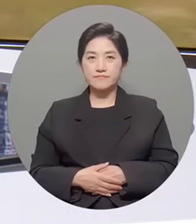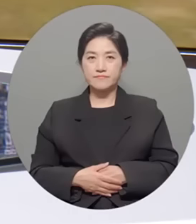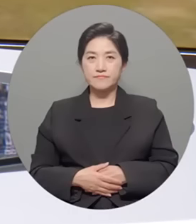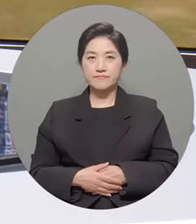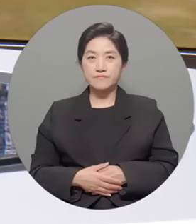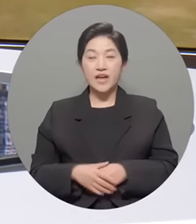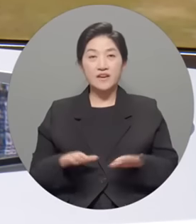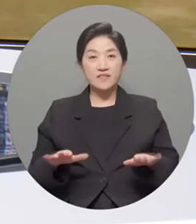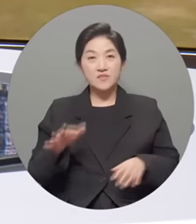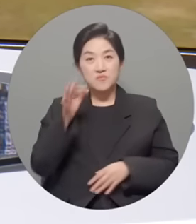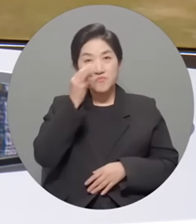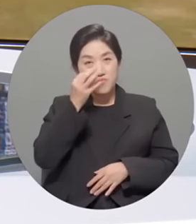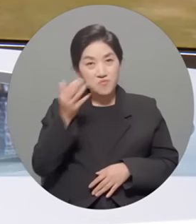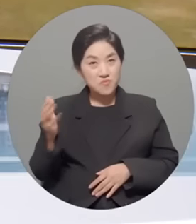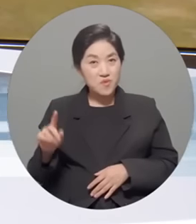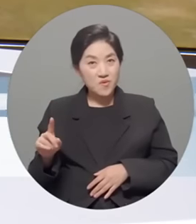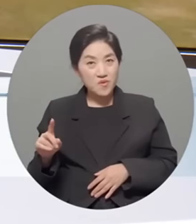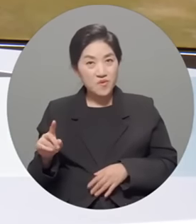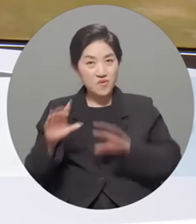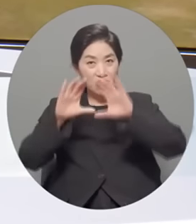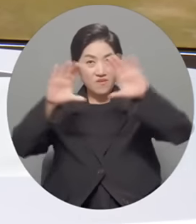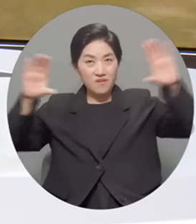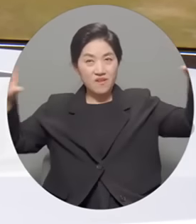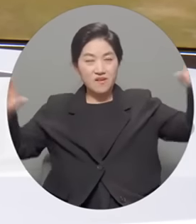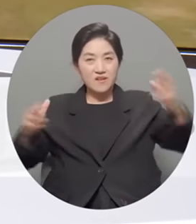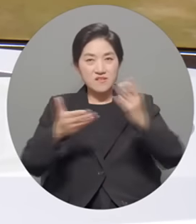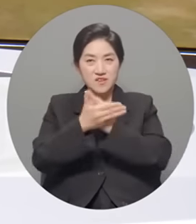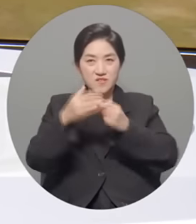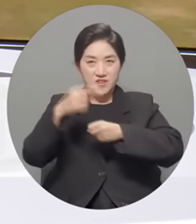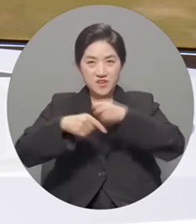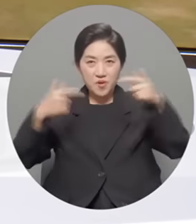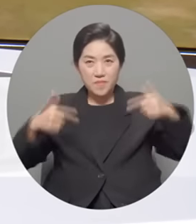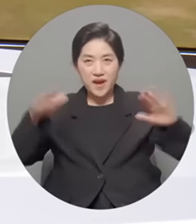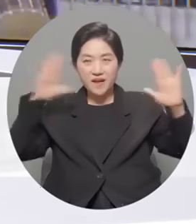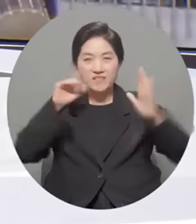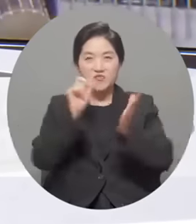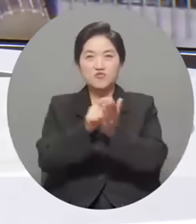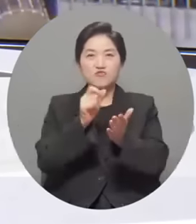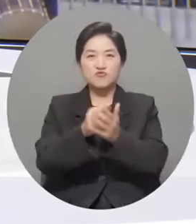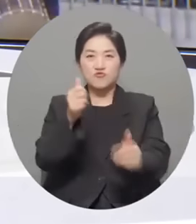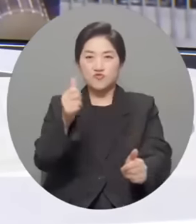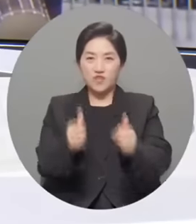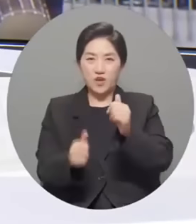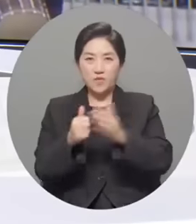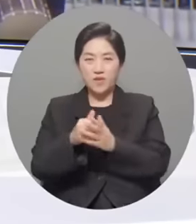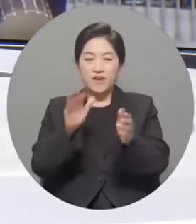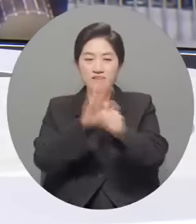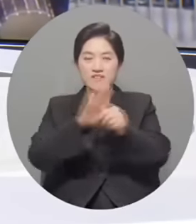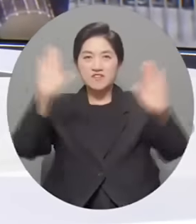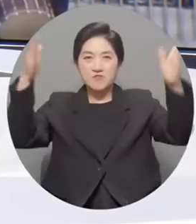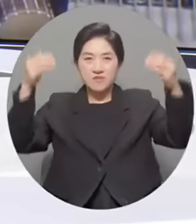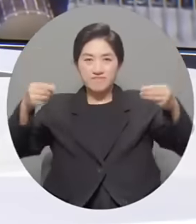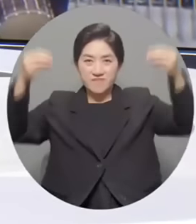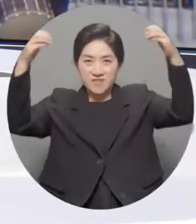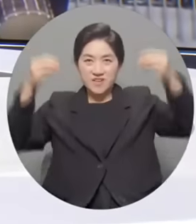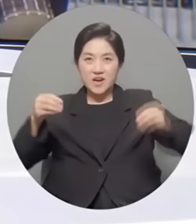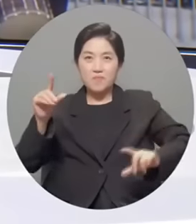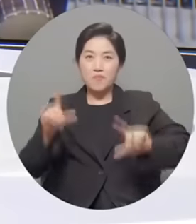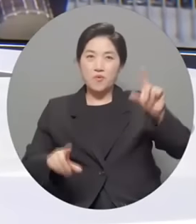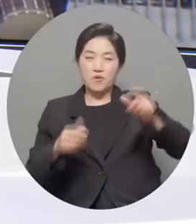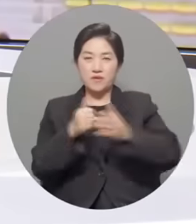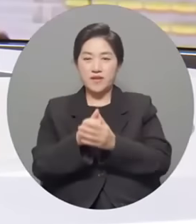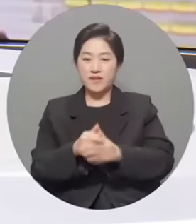네, 지금 화면에 보이는 건 제주도에서 매년 열리는 학생 축구 대회의 응원전 모습입니다. 출전